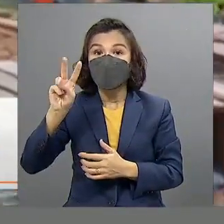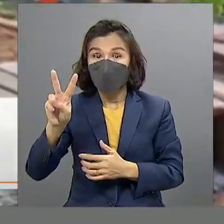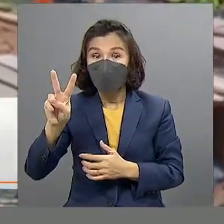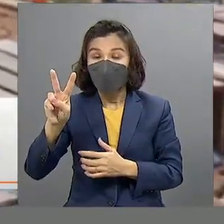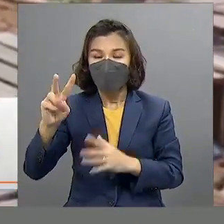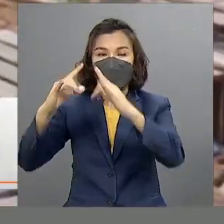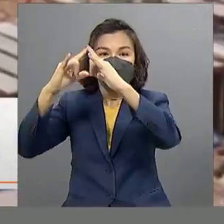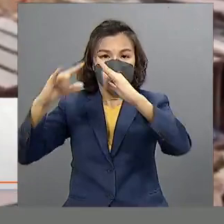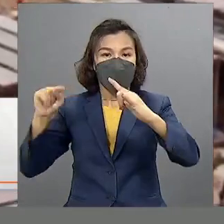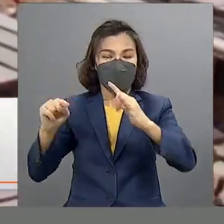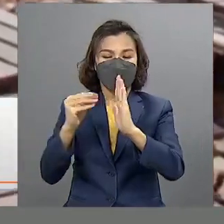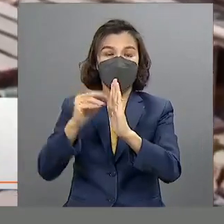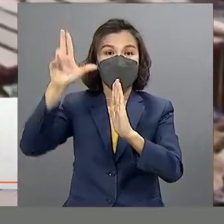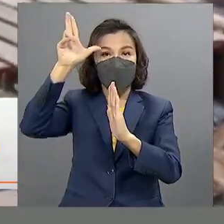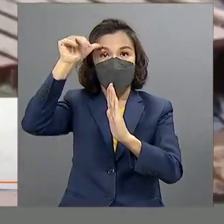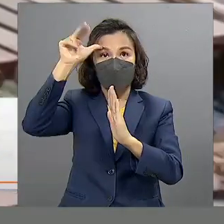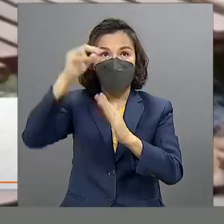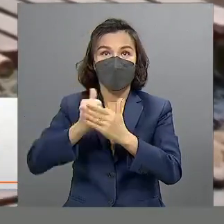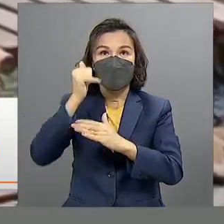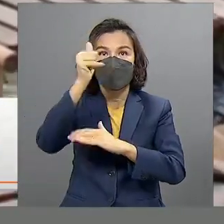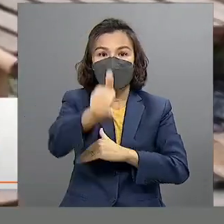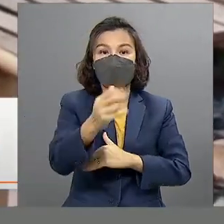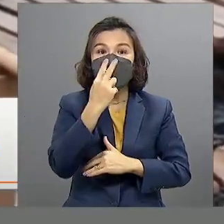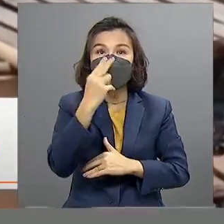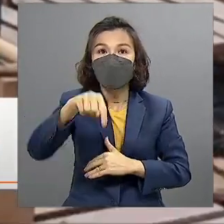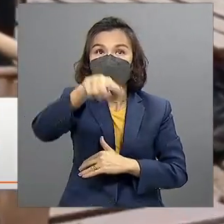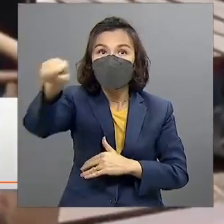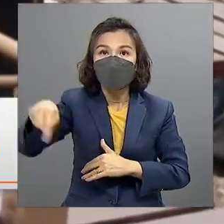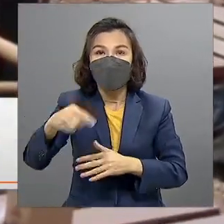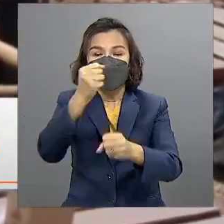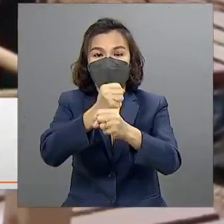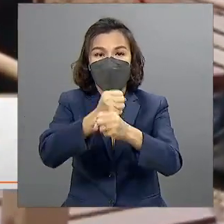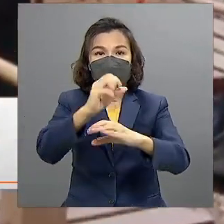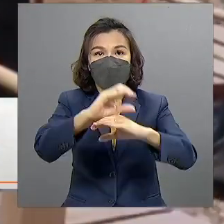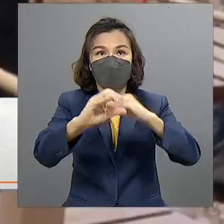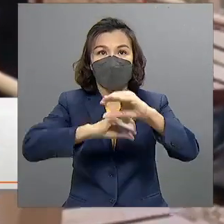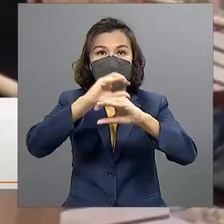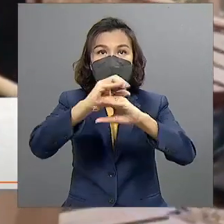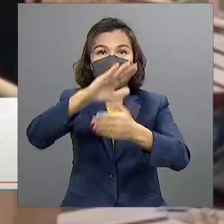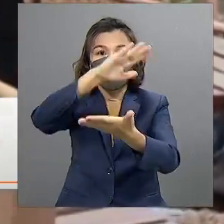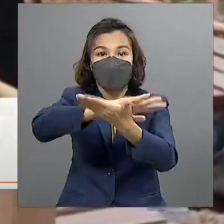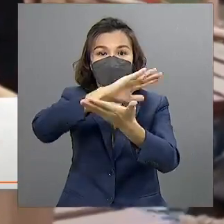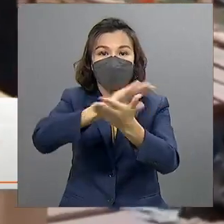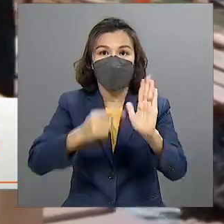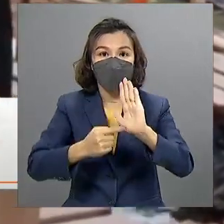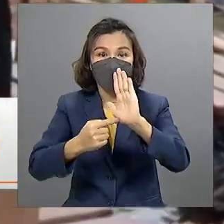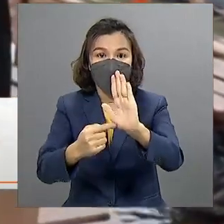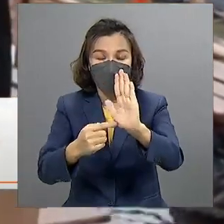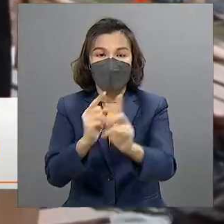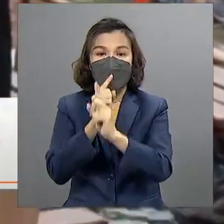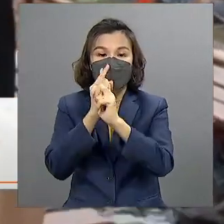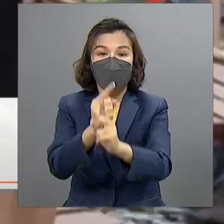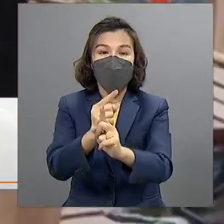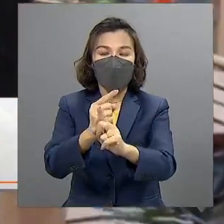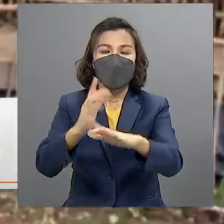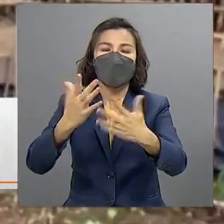เดินทางเข้าติดตามความคืบหน้าการดำเนินโครงการโรงเรียนต้นแบบตามหลักปรัชญาเศรษฐกิจพอเพียงที่โร